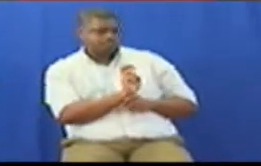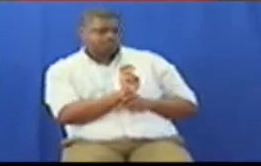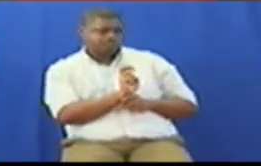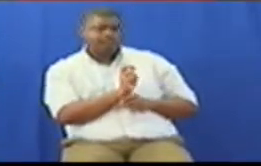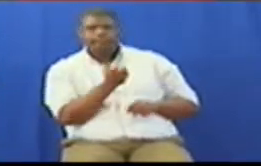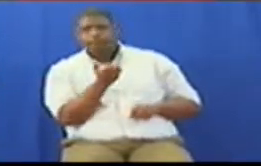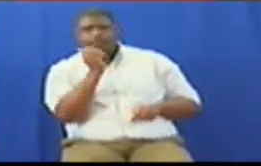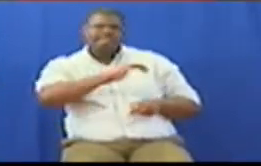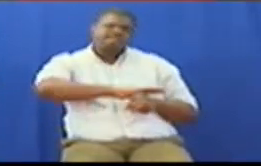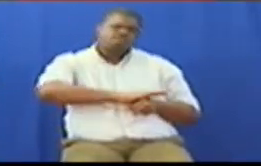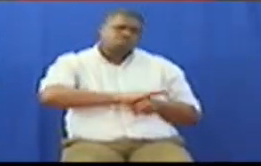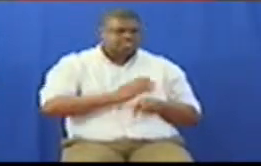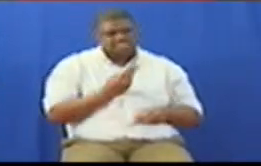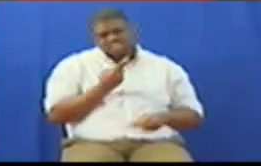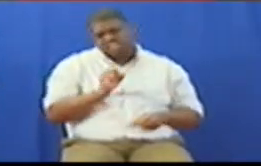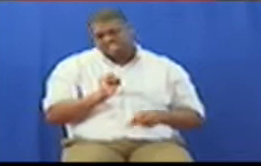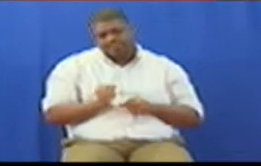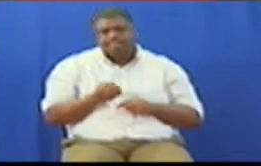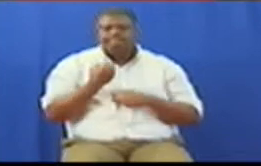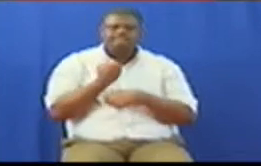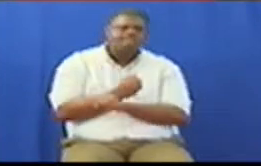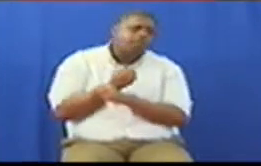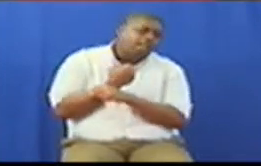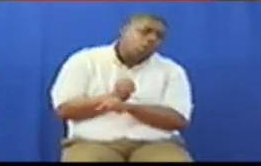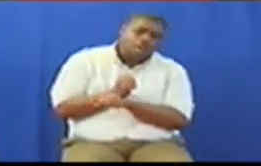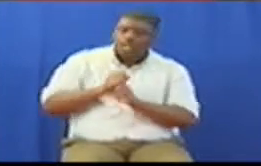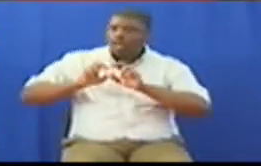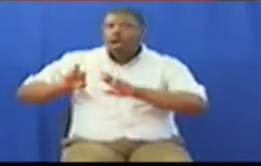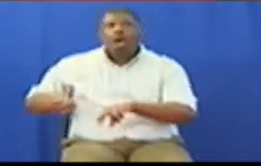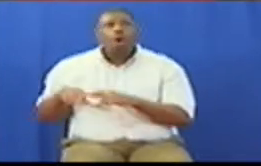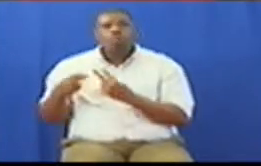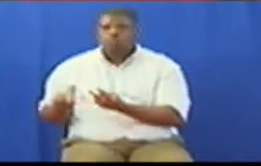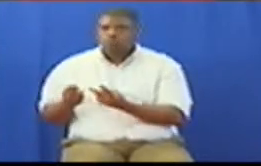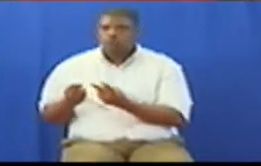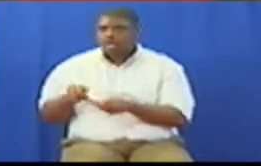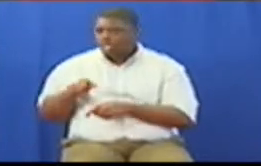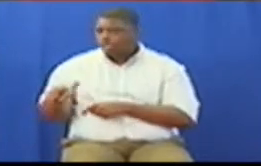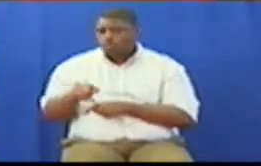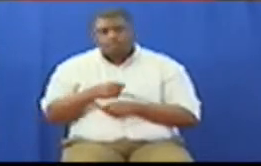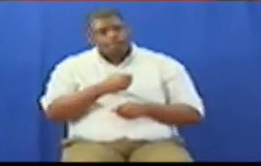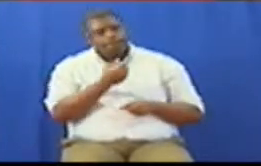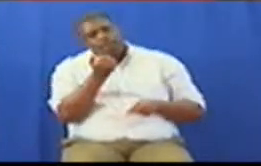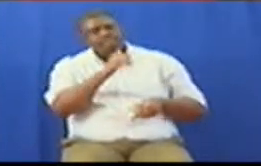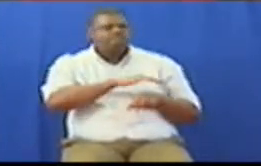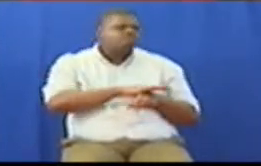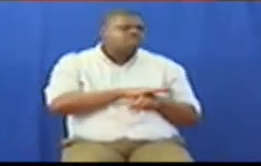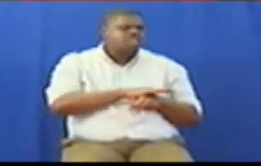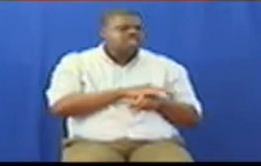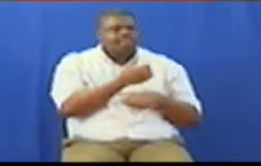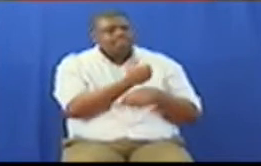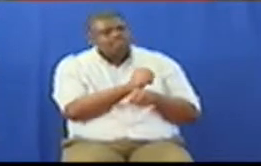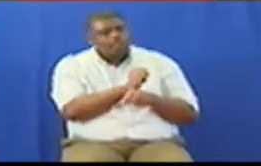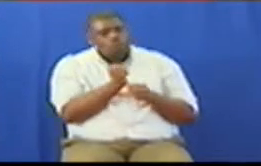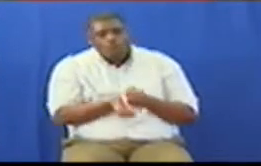mafundi mchongo 20 au akasimamia hawa mafundi sanifu hata 60.